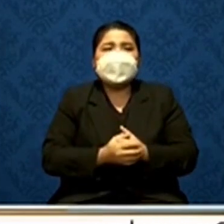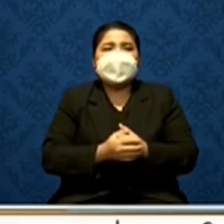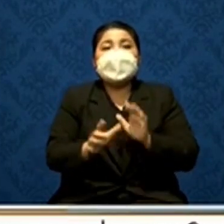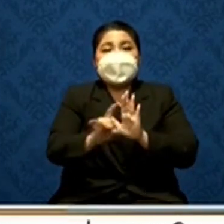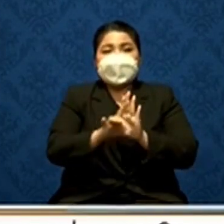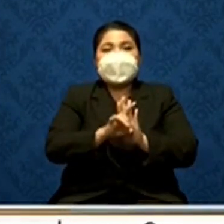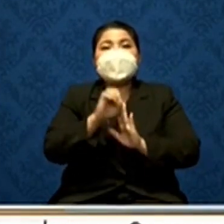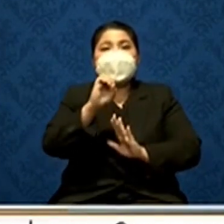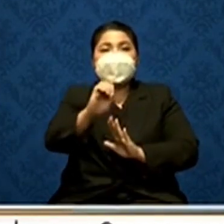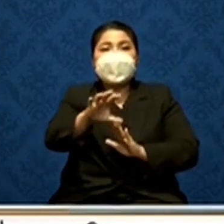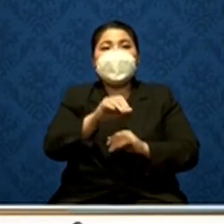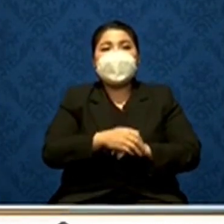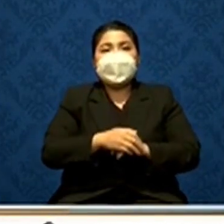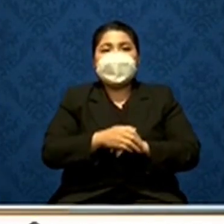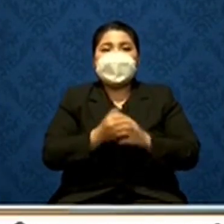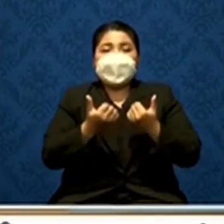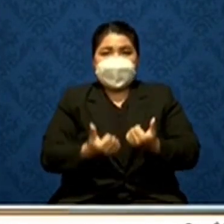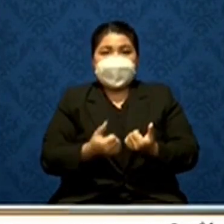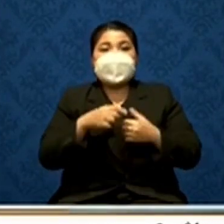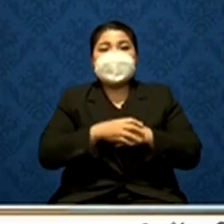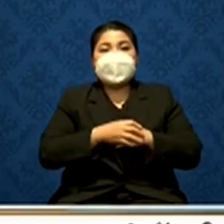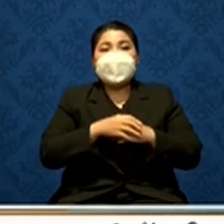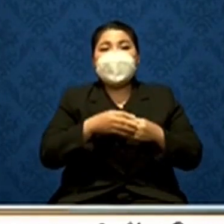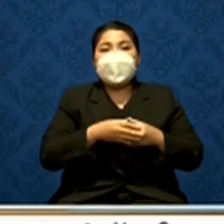ุท้ายตั้งมาแต่งหนาทาปาก จะนำเข้าตลดหกษ้น